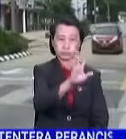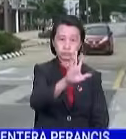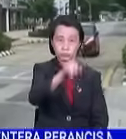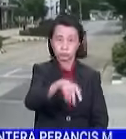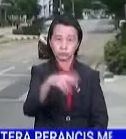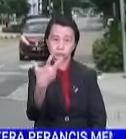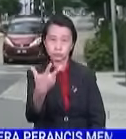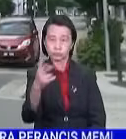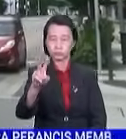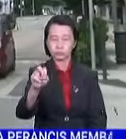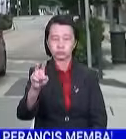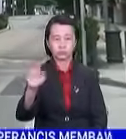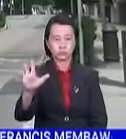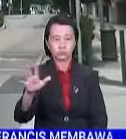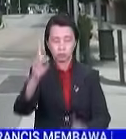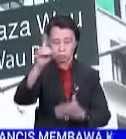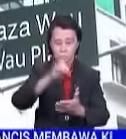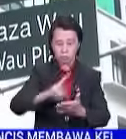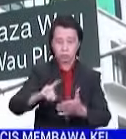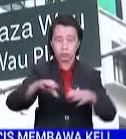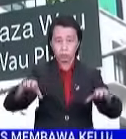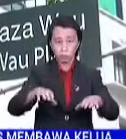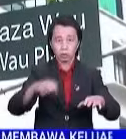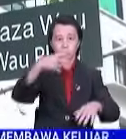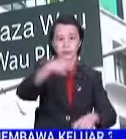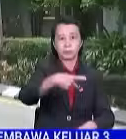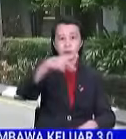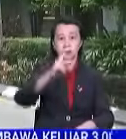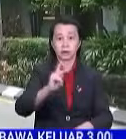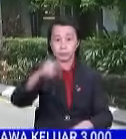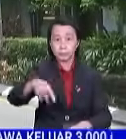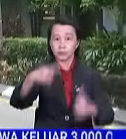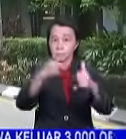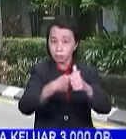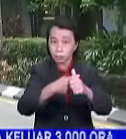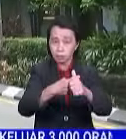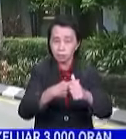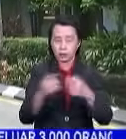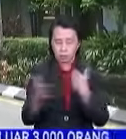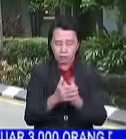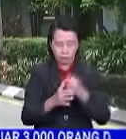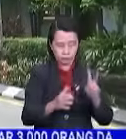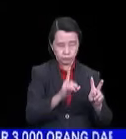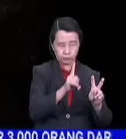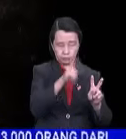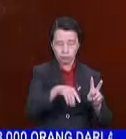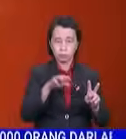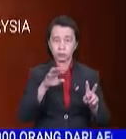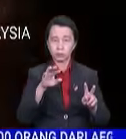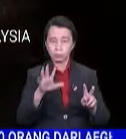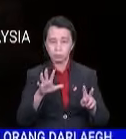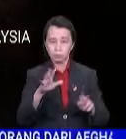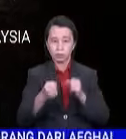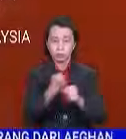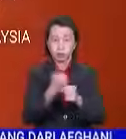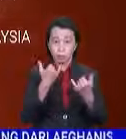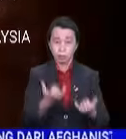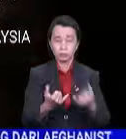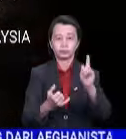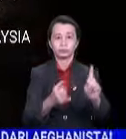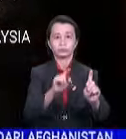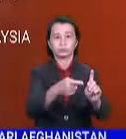2020 yaitu seminggu selepas pelaksanaan piketty agar 21.mei tahun ini lebih